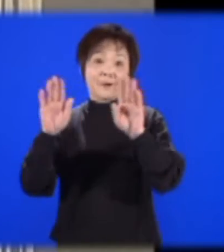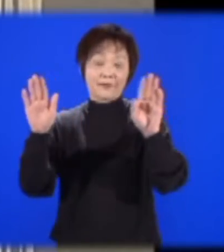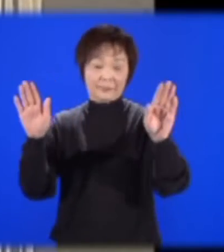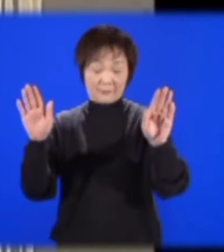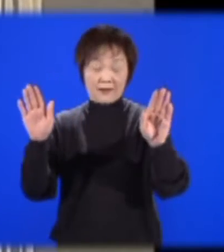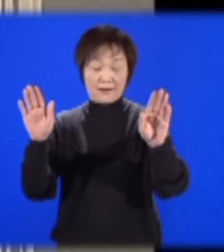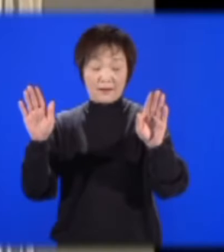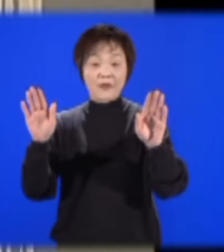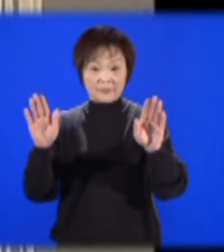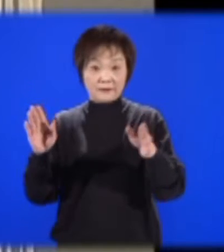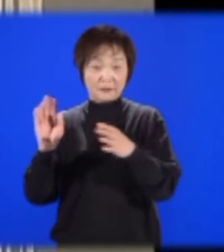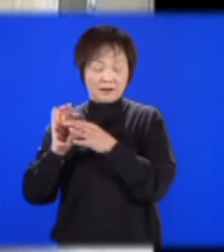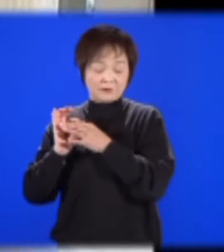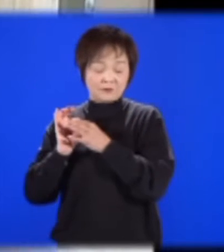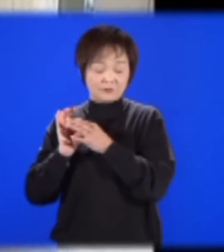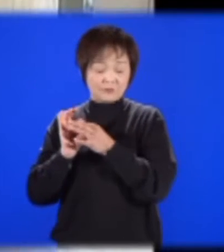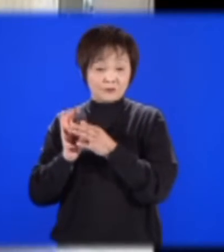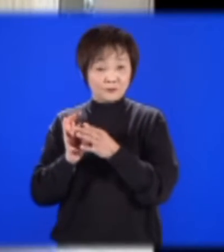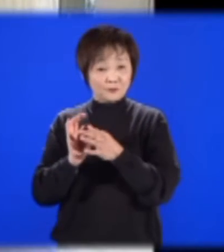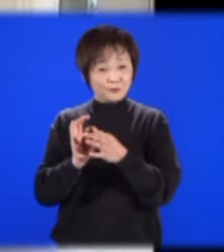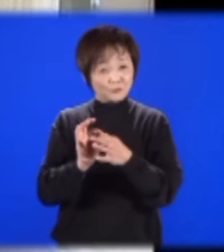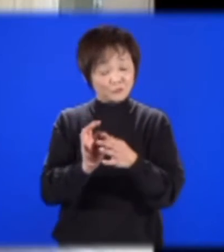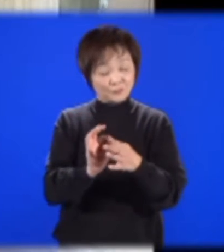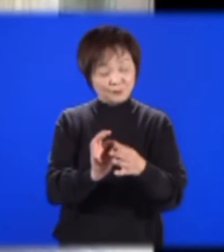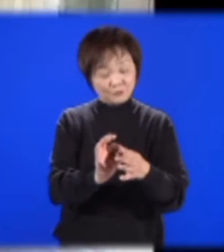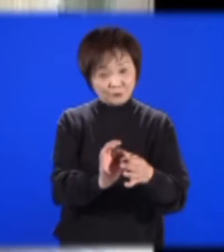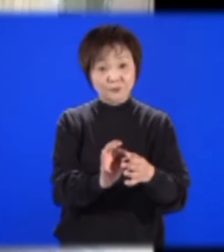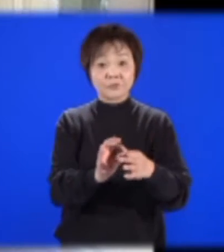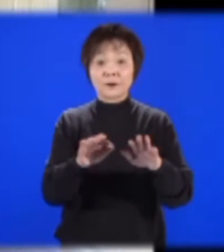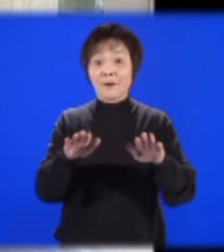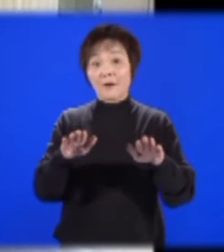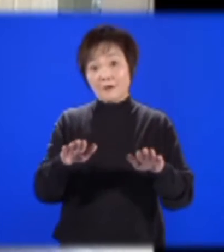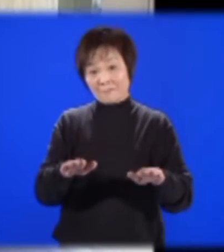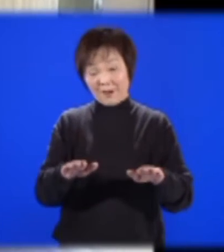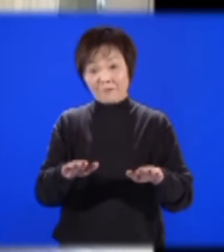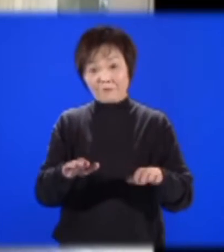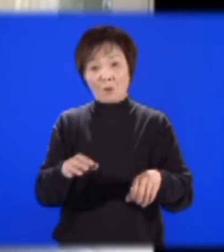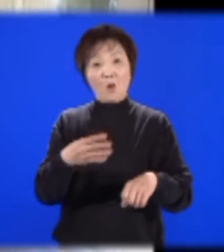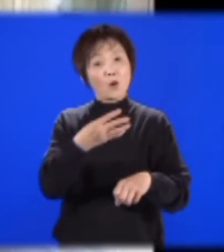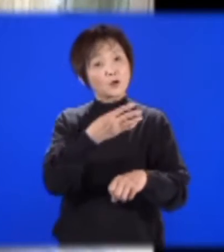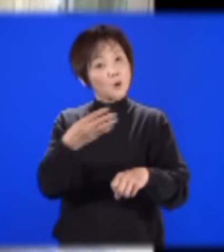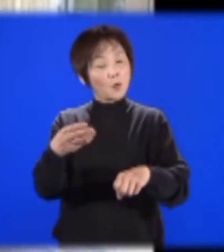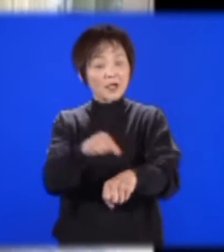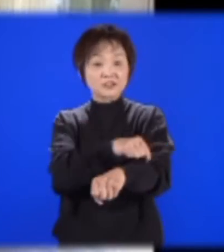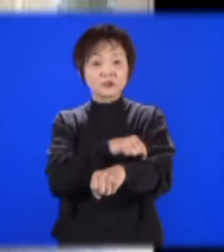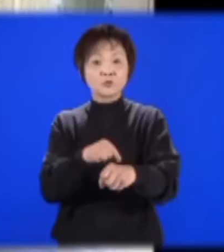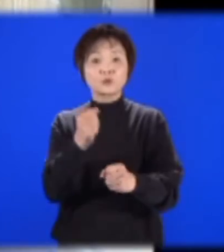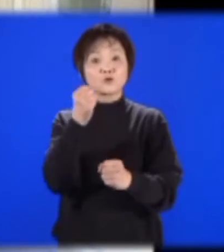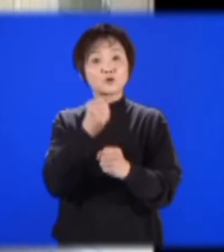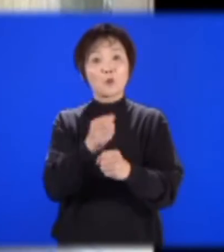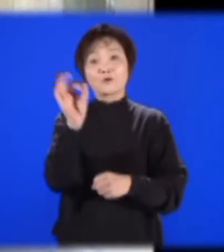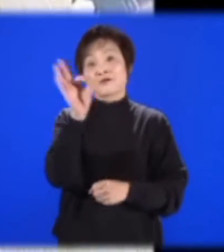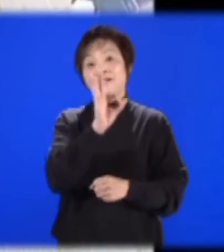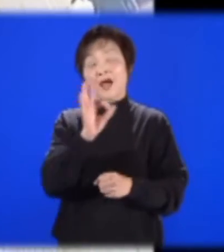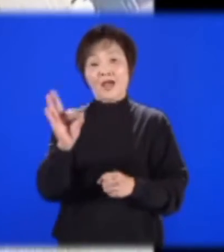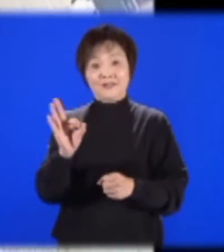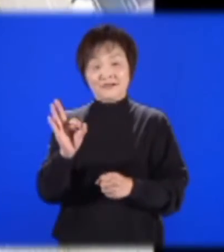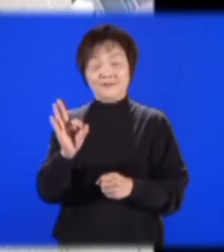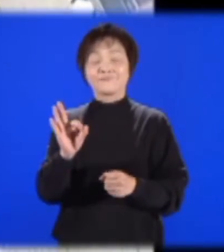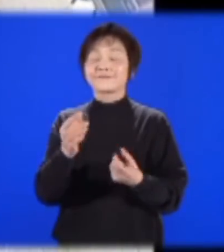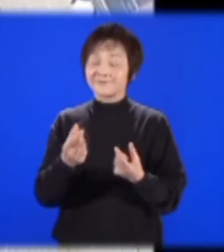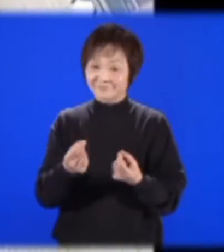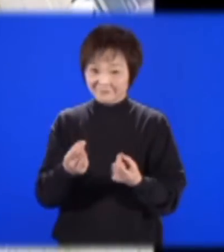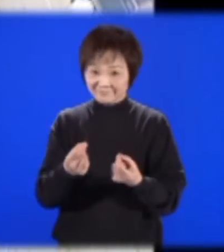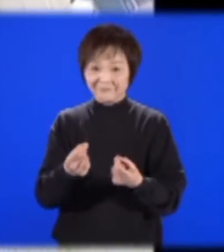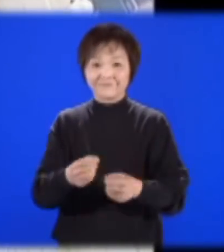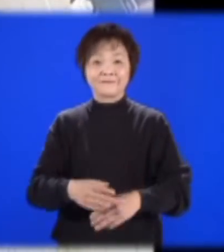そうめんと呼ばれ栄えたそうです。大谷地の手延べそうめんは四日市の特産品として